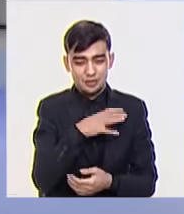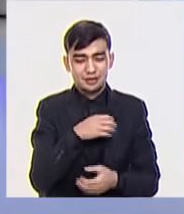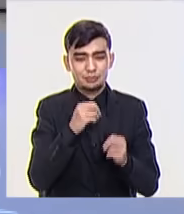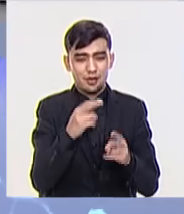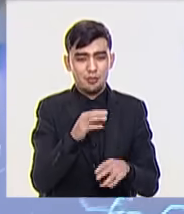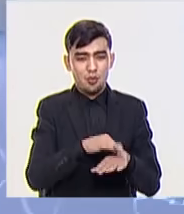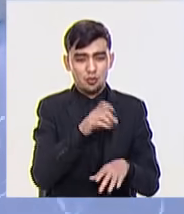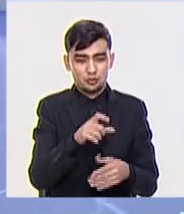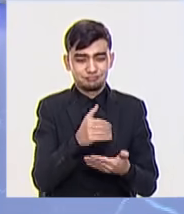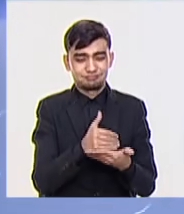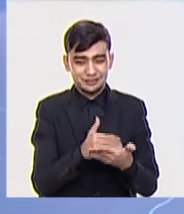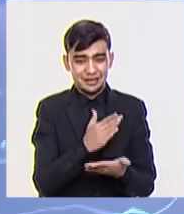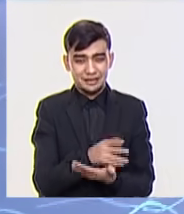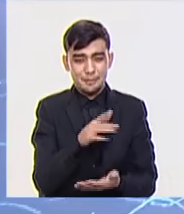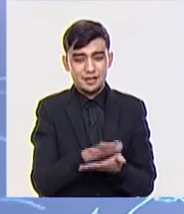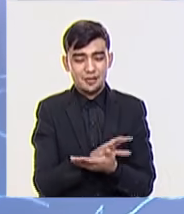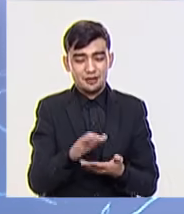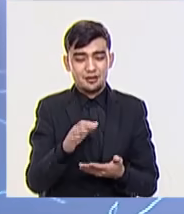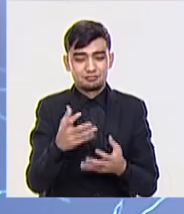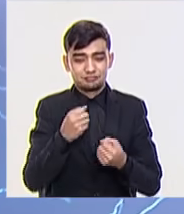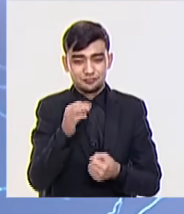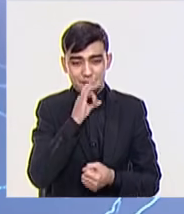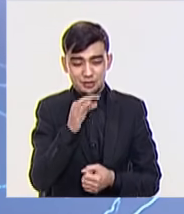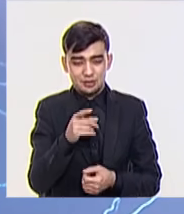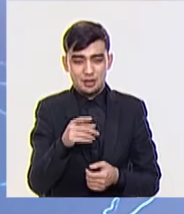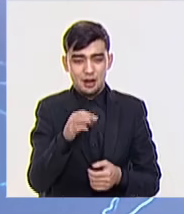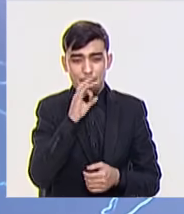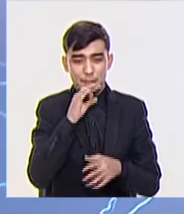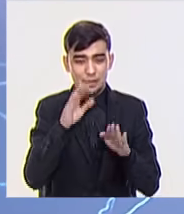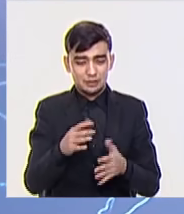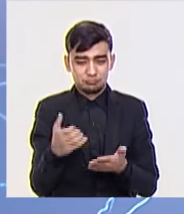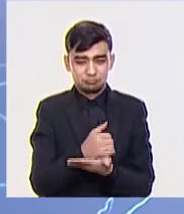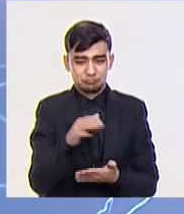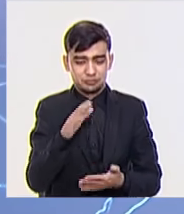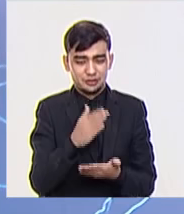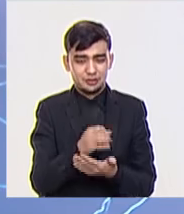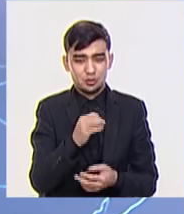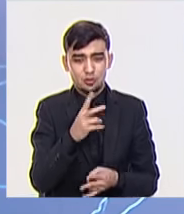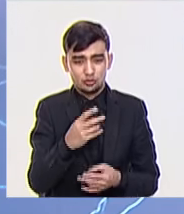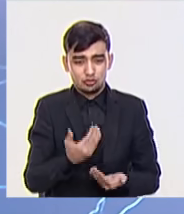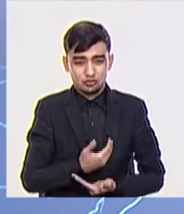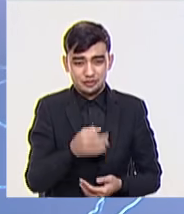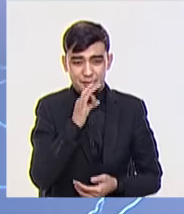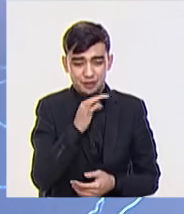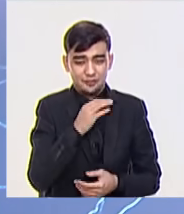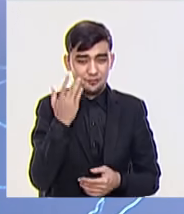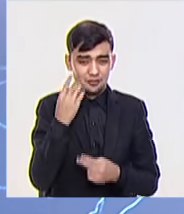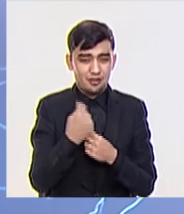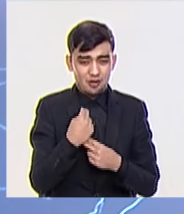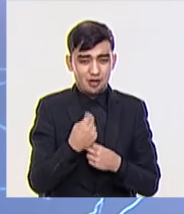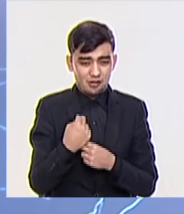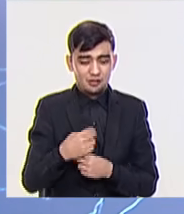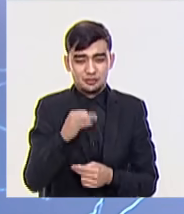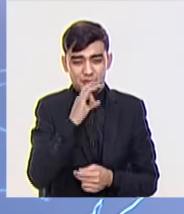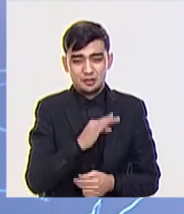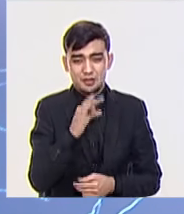науқастар тегін алатын дәрілерін дәріханалардан таппай жүр. Тіпті дәрмен ғана күн көрген жандардың арасында қажетті еміне жарты